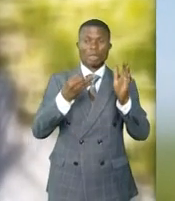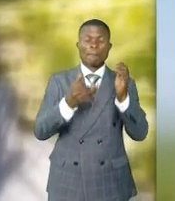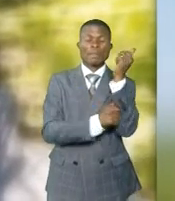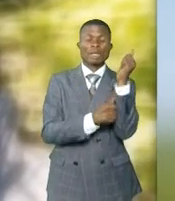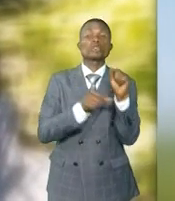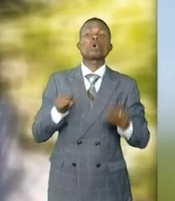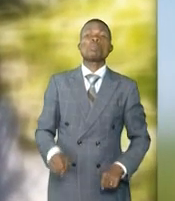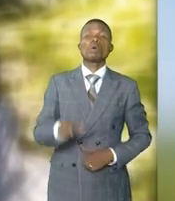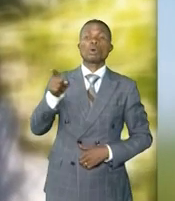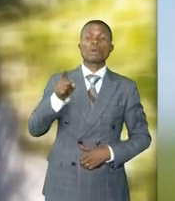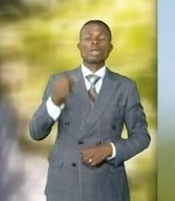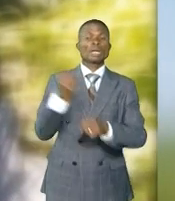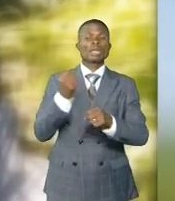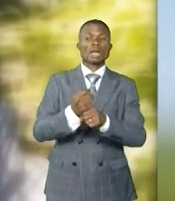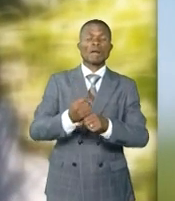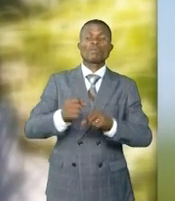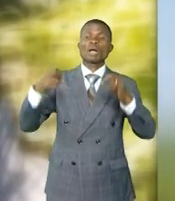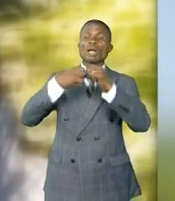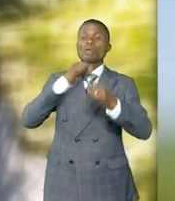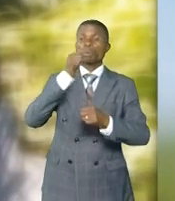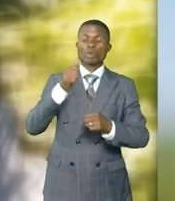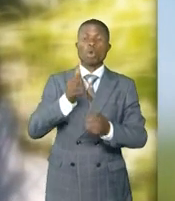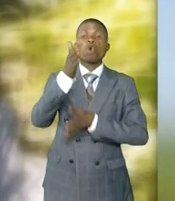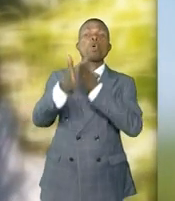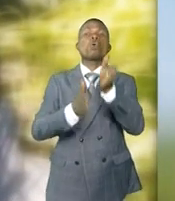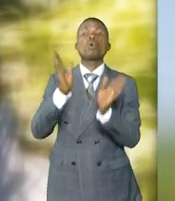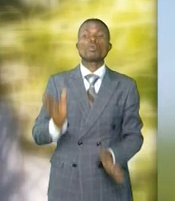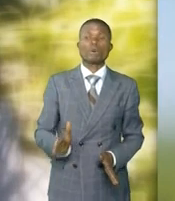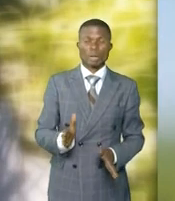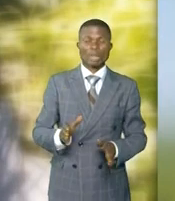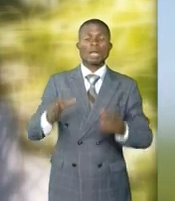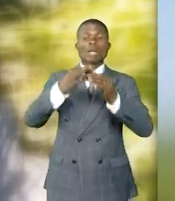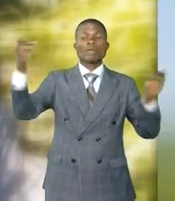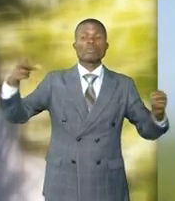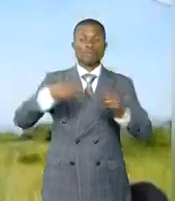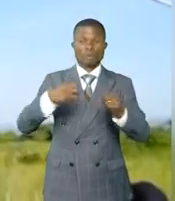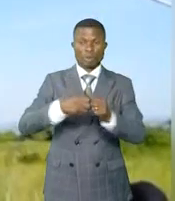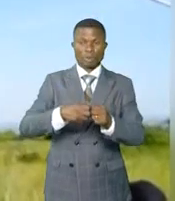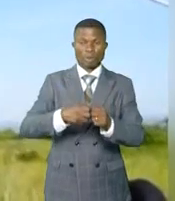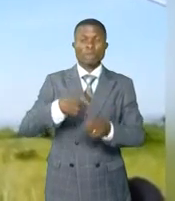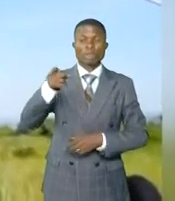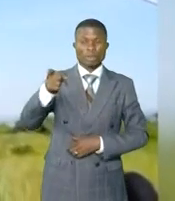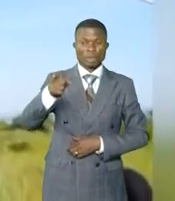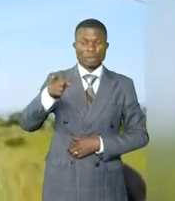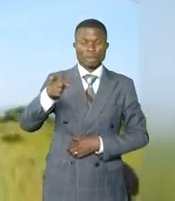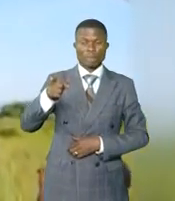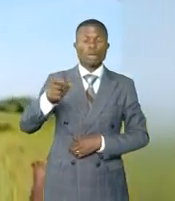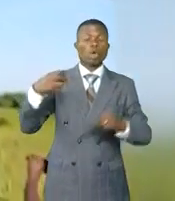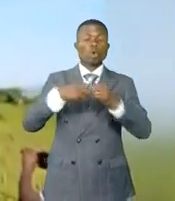pas agent de la SNEL, s'est illustrée dans les vols des câbles et des cornières de pylônes complètement